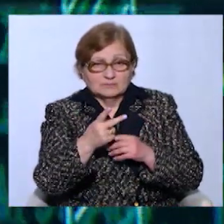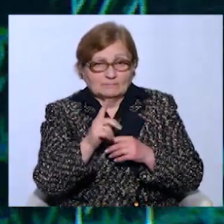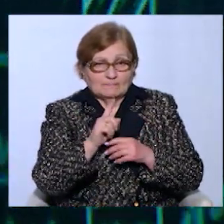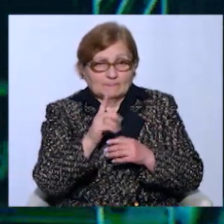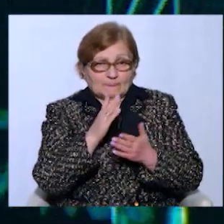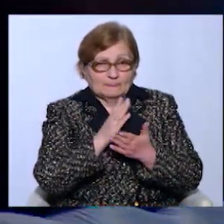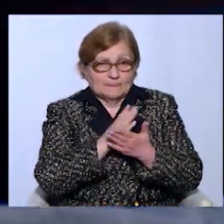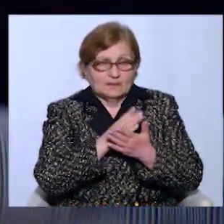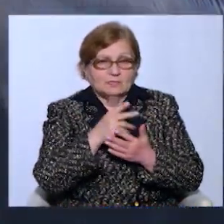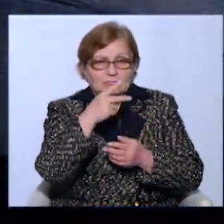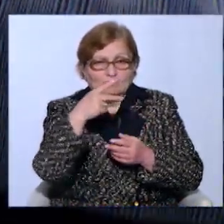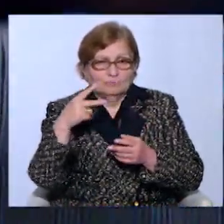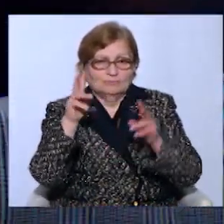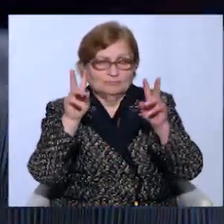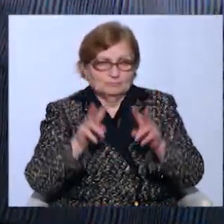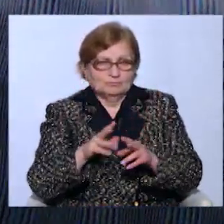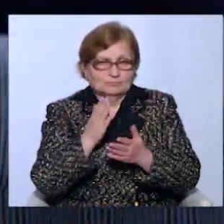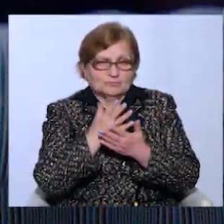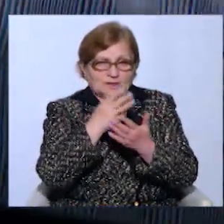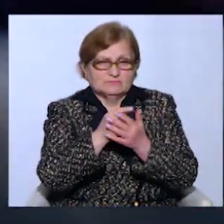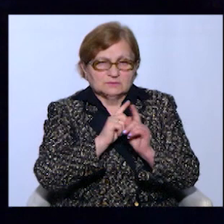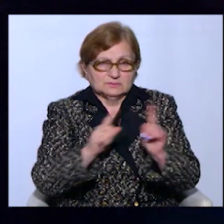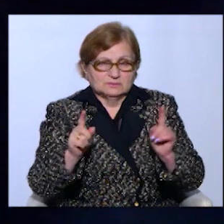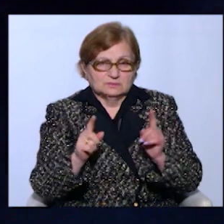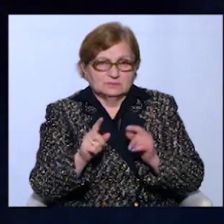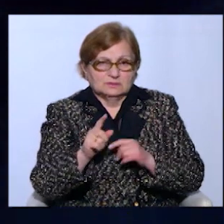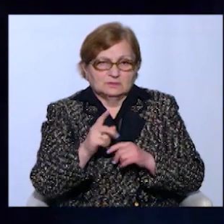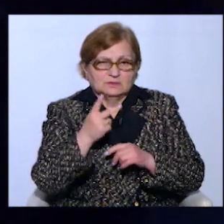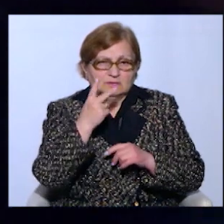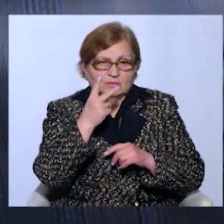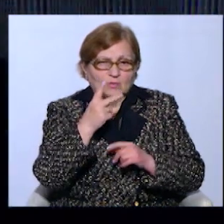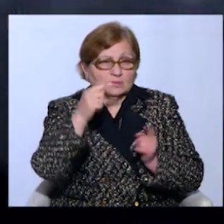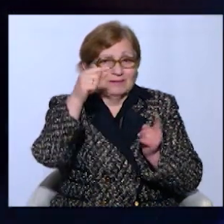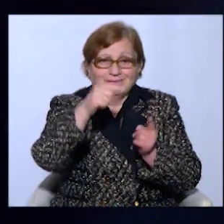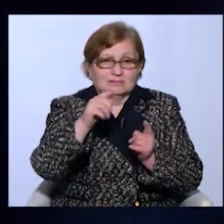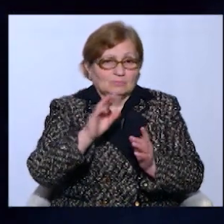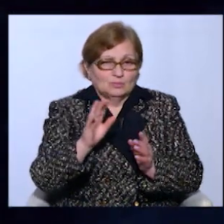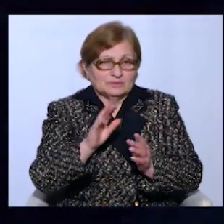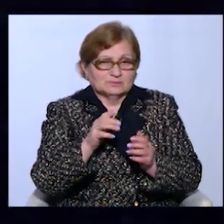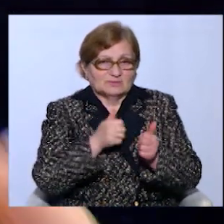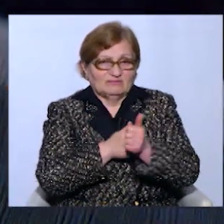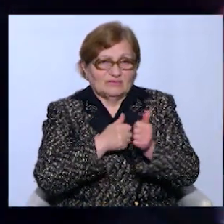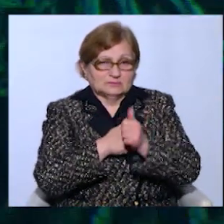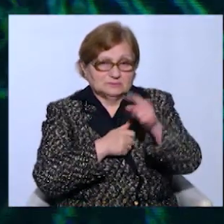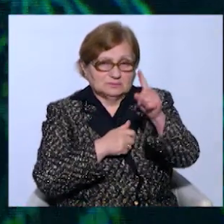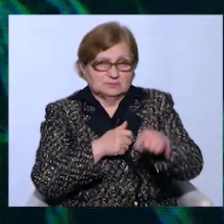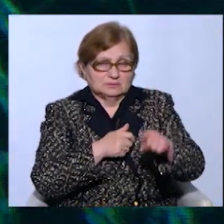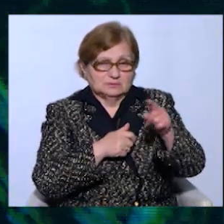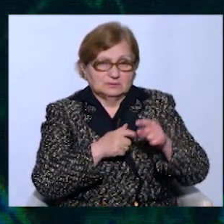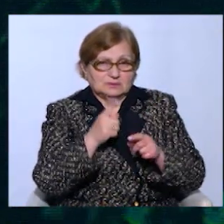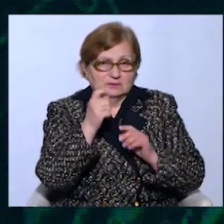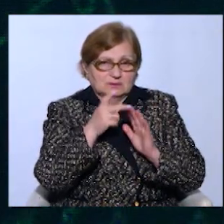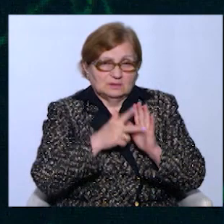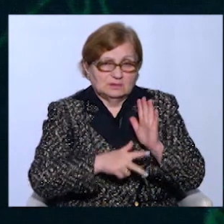რადგან პარალელოგრამსა განსაკუთრებული თვისებები, ეს ორი არამოპირდაპირე კუთხე, ანუ მიმდებარე კუთხე, ჯამში